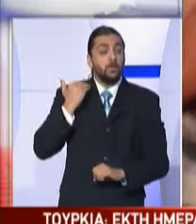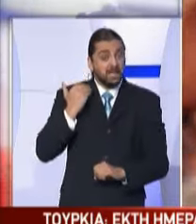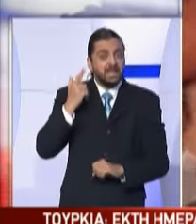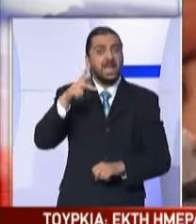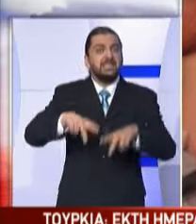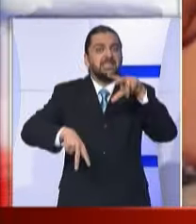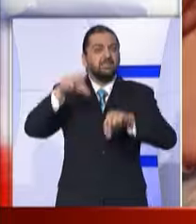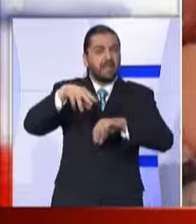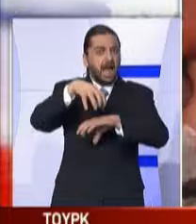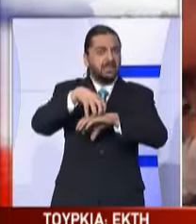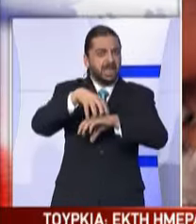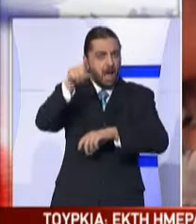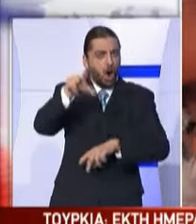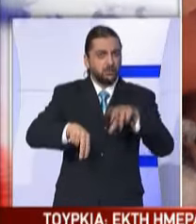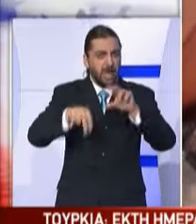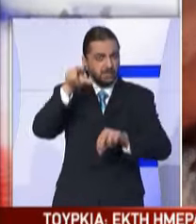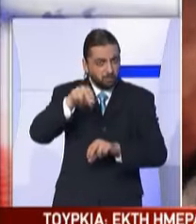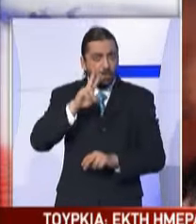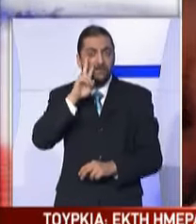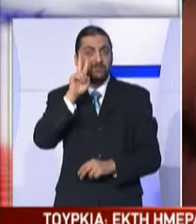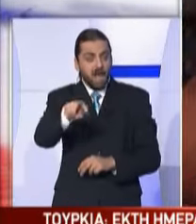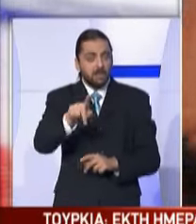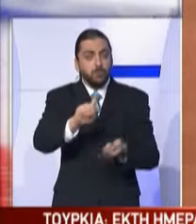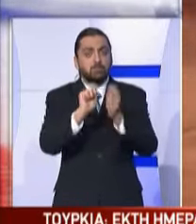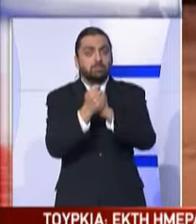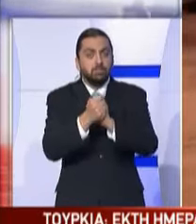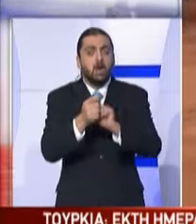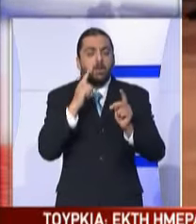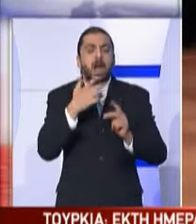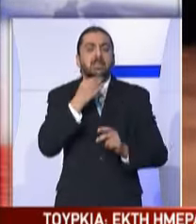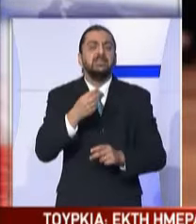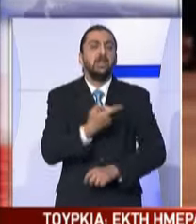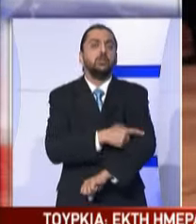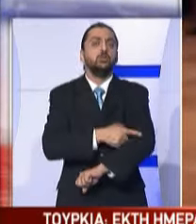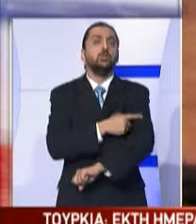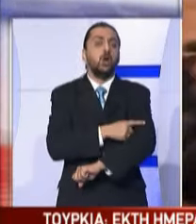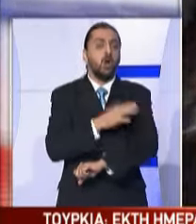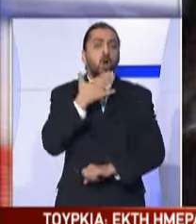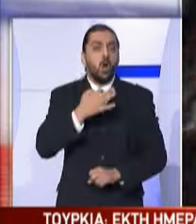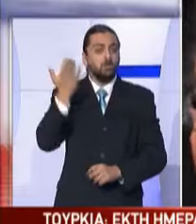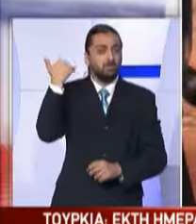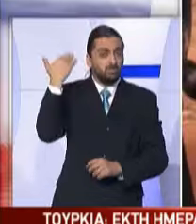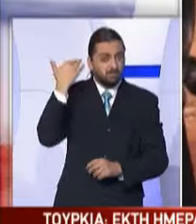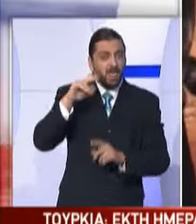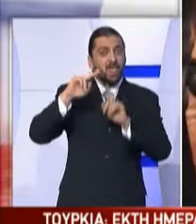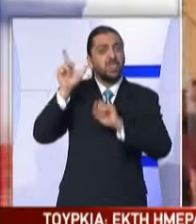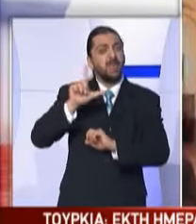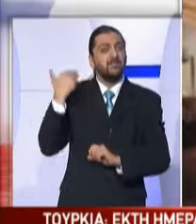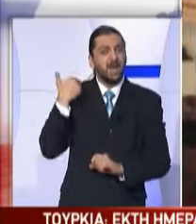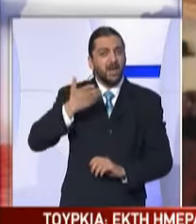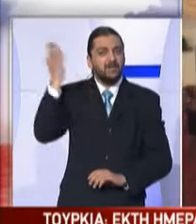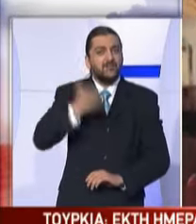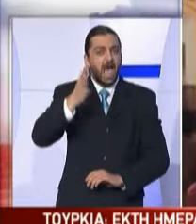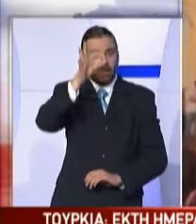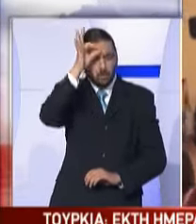στην Κωνσταντινούπολη, το οποίο μετατράπηκε σε προσωρινό νοσοκομείο για τους τραυματίες από την αστυνομική βία στις διαδηλώσεις της Δευτέρας.